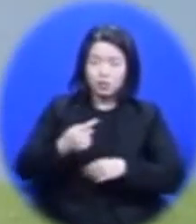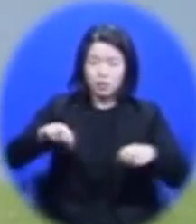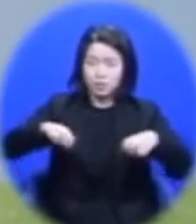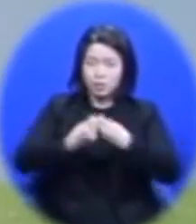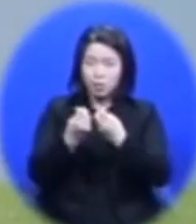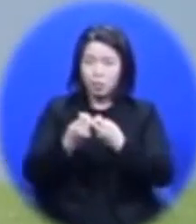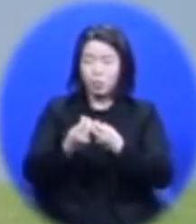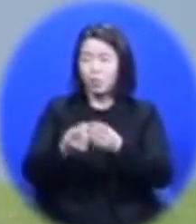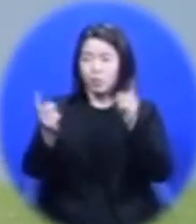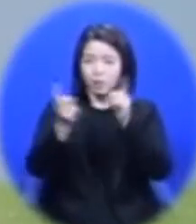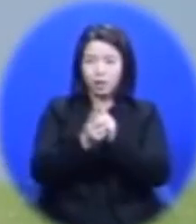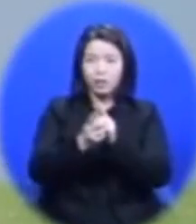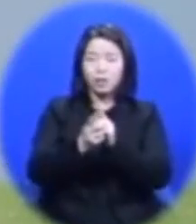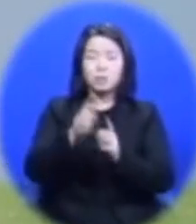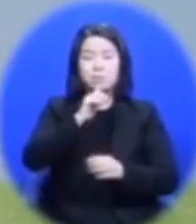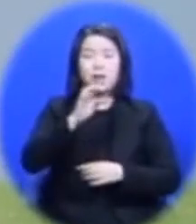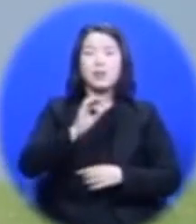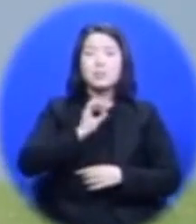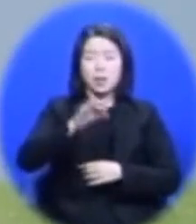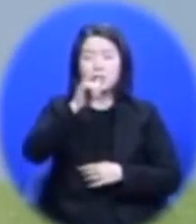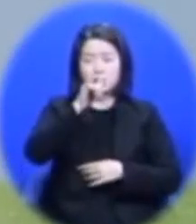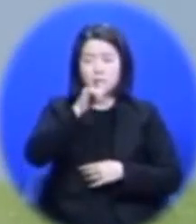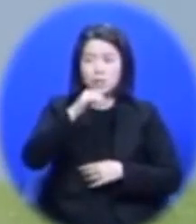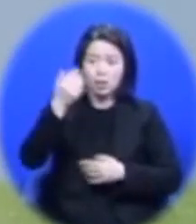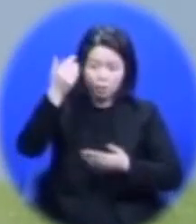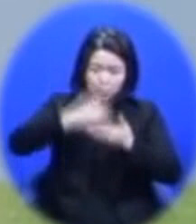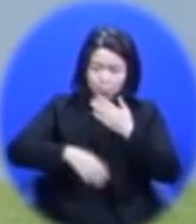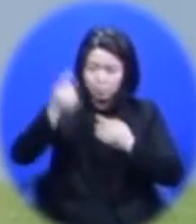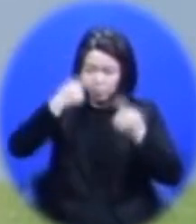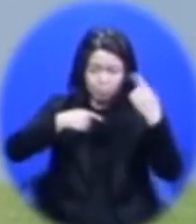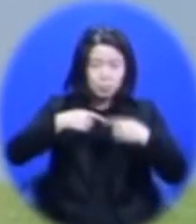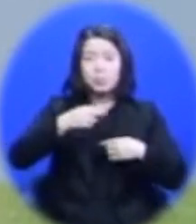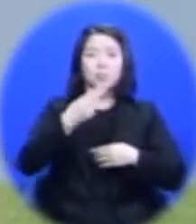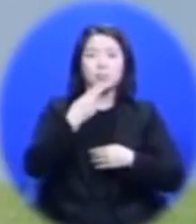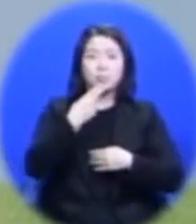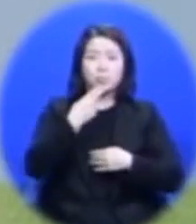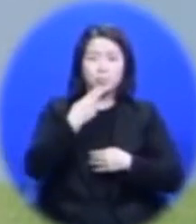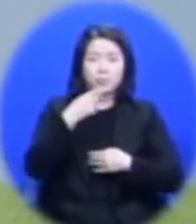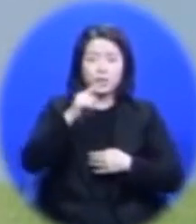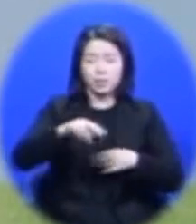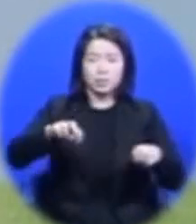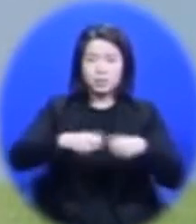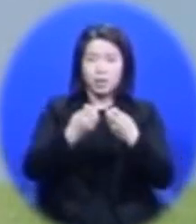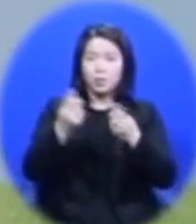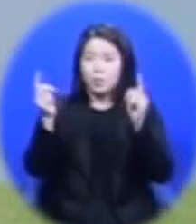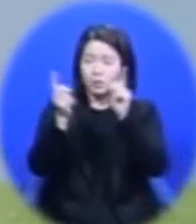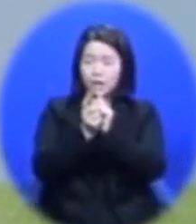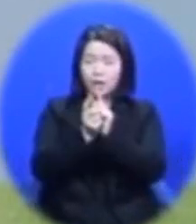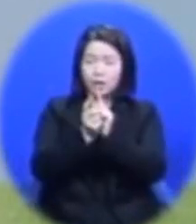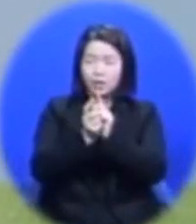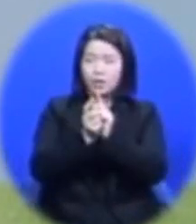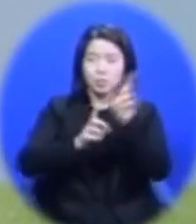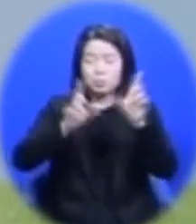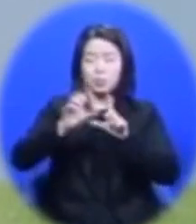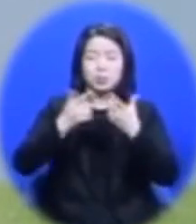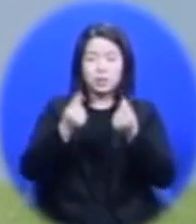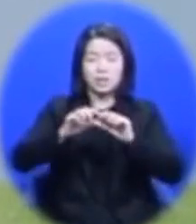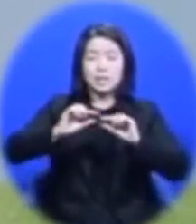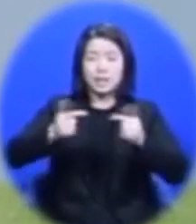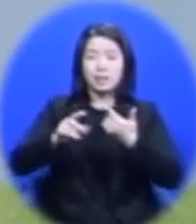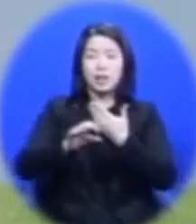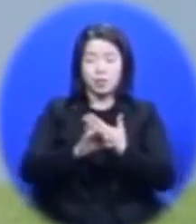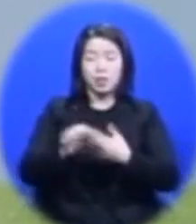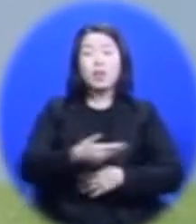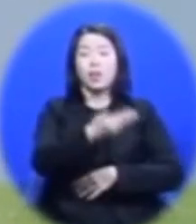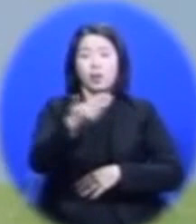하지 전혀 그런 흔적이 없이, 그런 사고를 당한 사람 같지가 않다면 여러분들